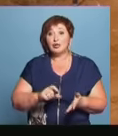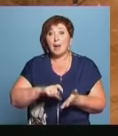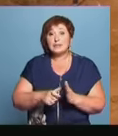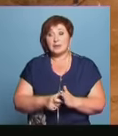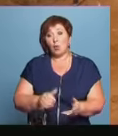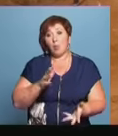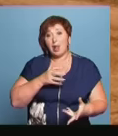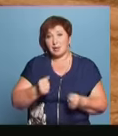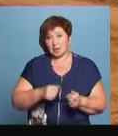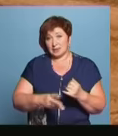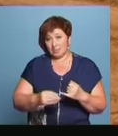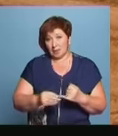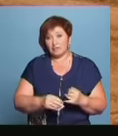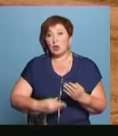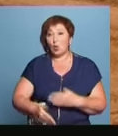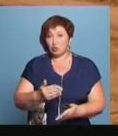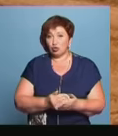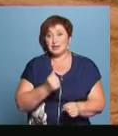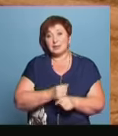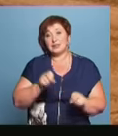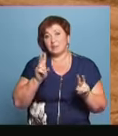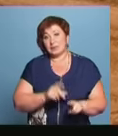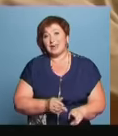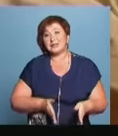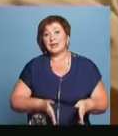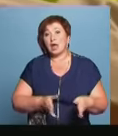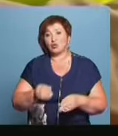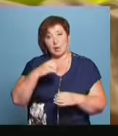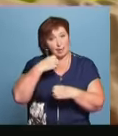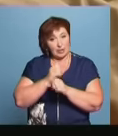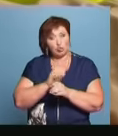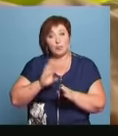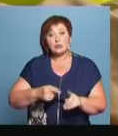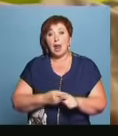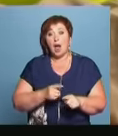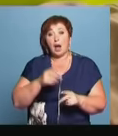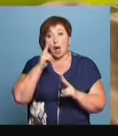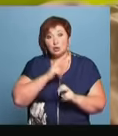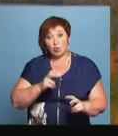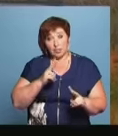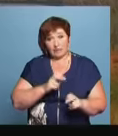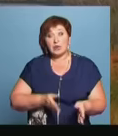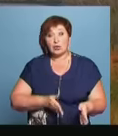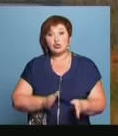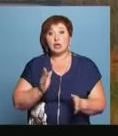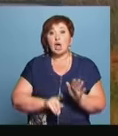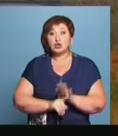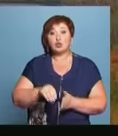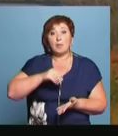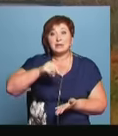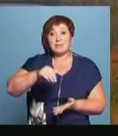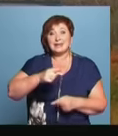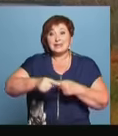полотна здесь в норме. Такое заключение сделали специалисты дорожной лаборатории. После контрольной проверки дорожники начнут отсыпать следующий